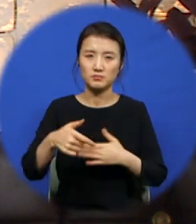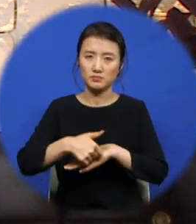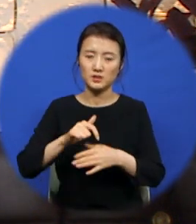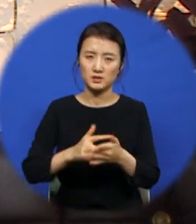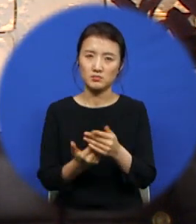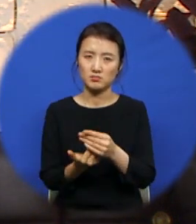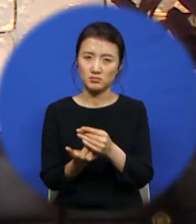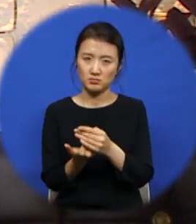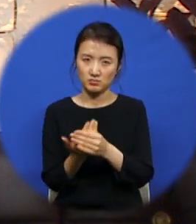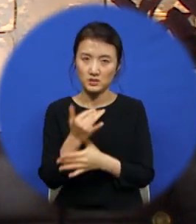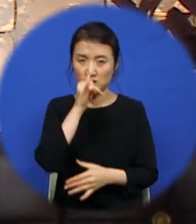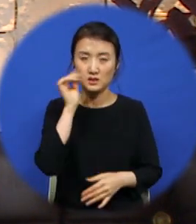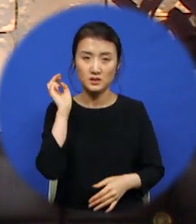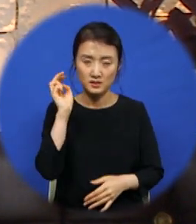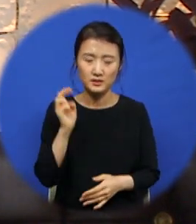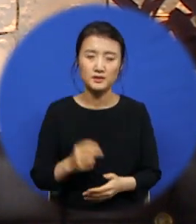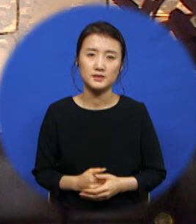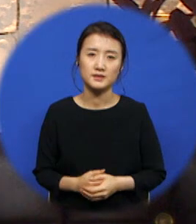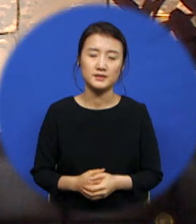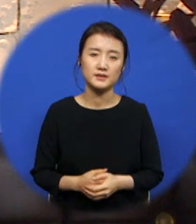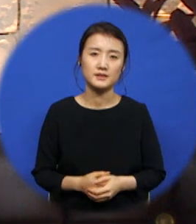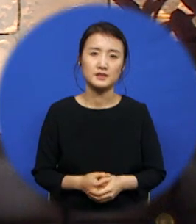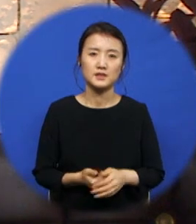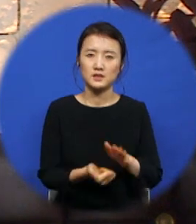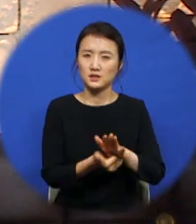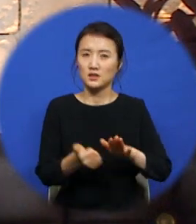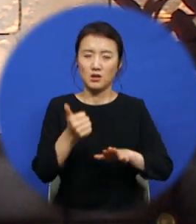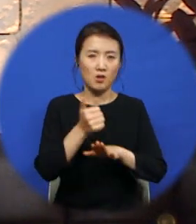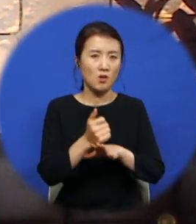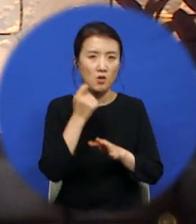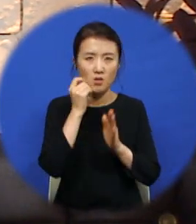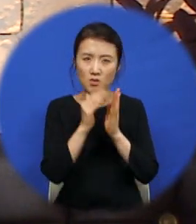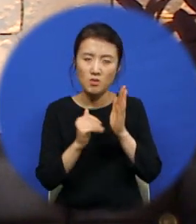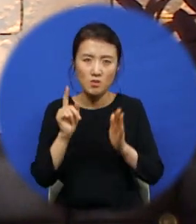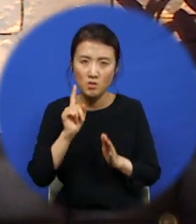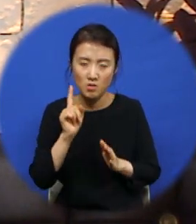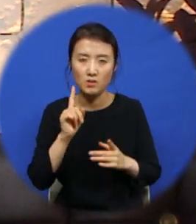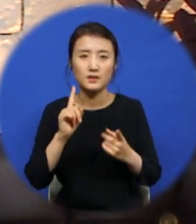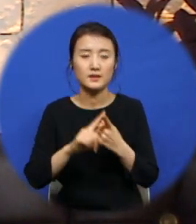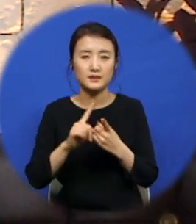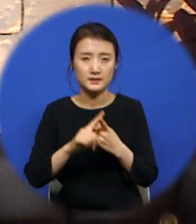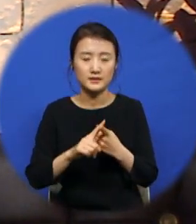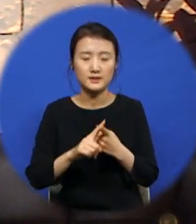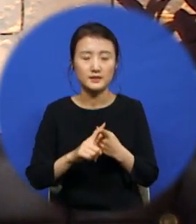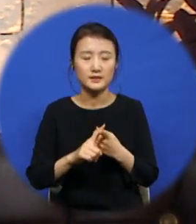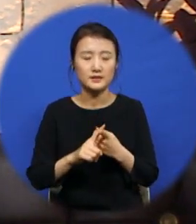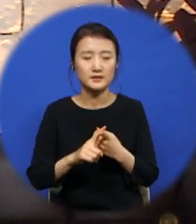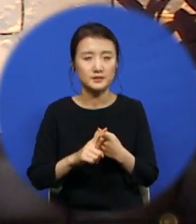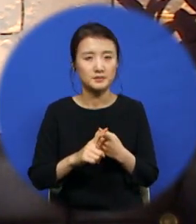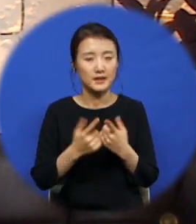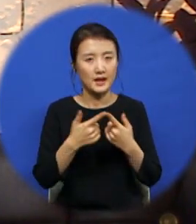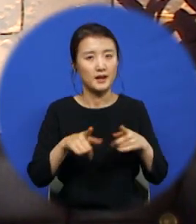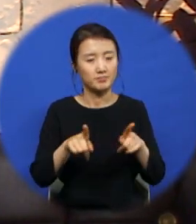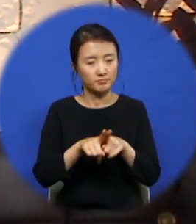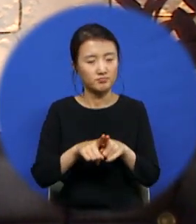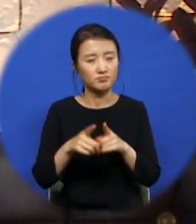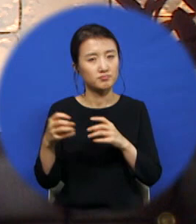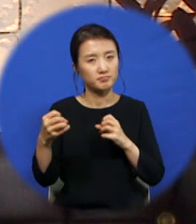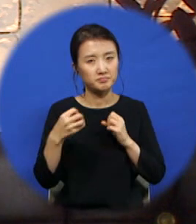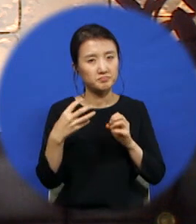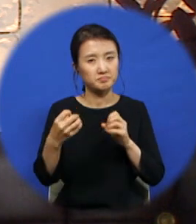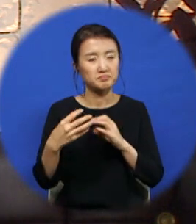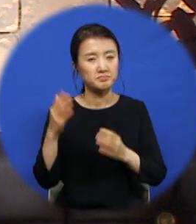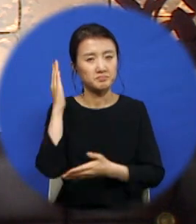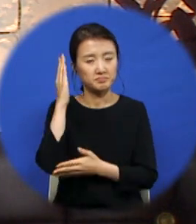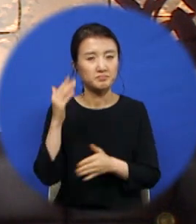생각하셨어요 그래서 그 성공의 피겨 리 뭔가를 한번 이렇게 살펴봤습니다 투자 부터 시작해 가지고